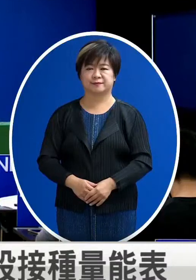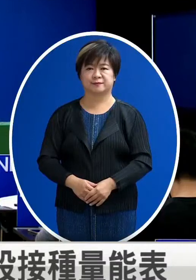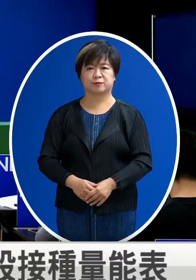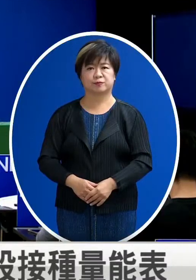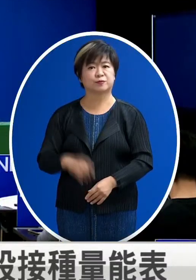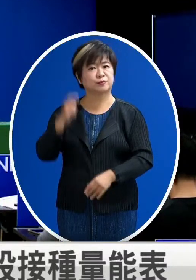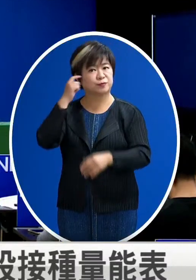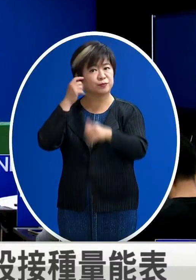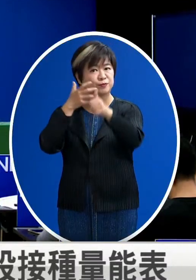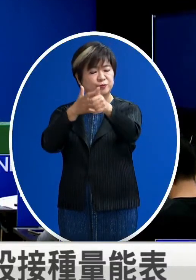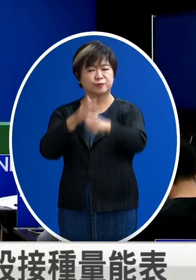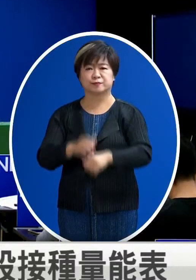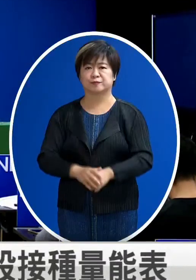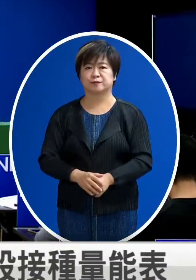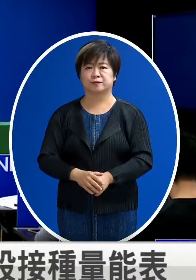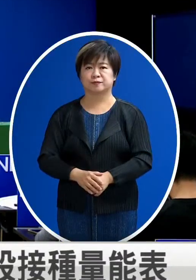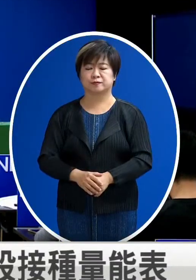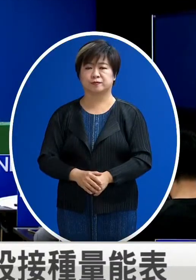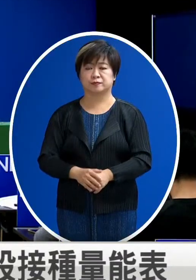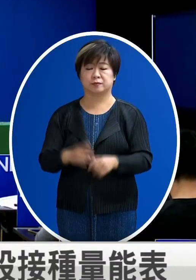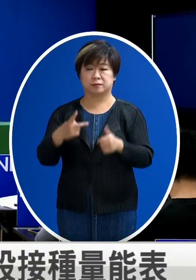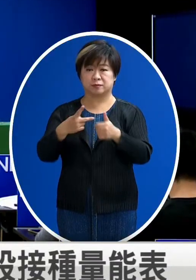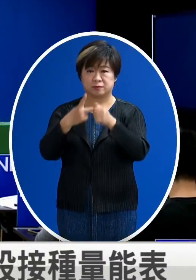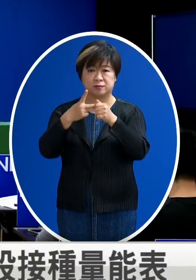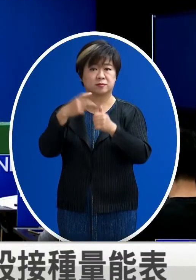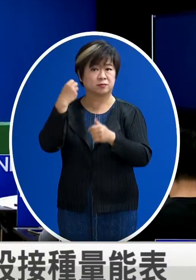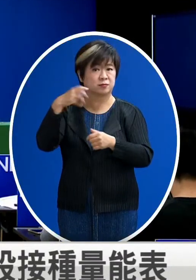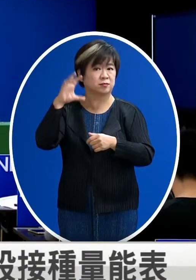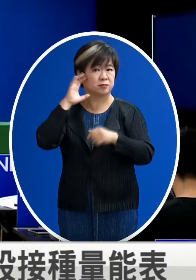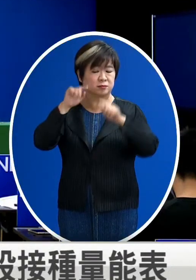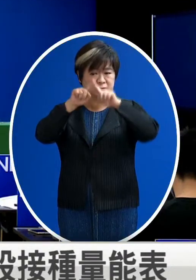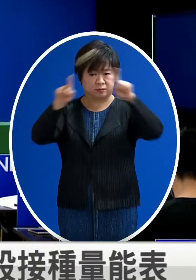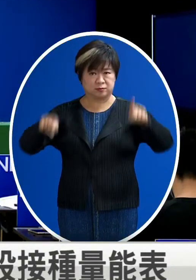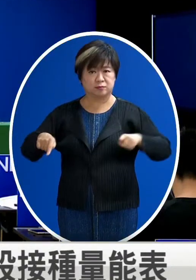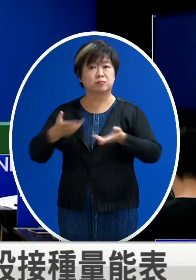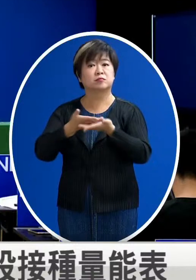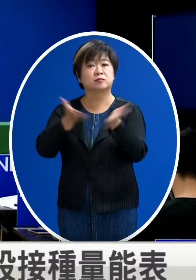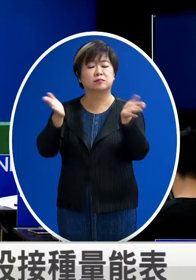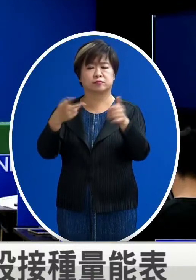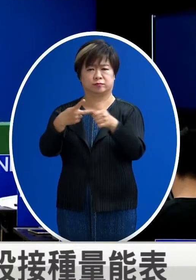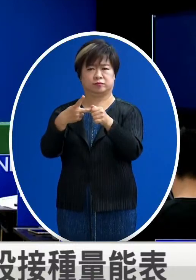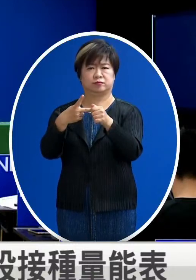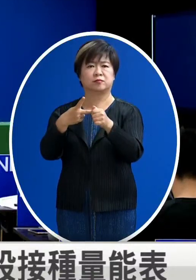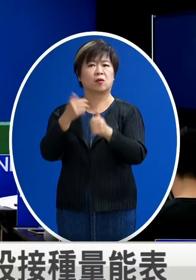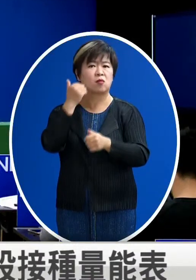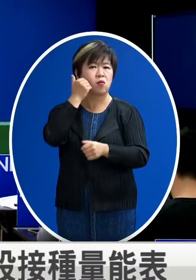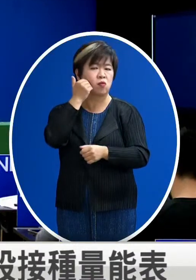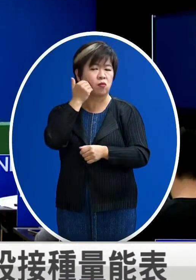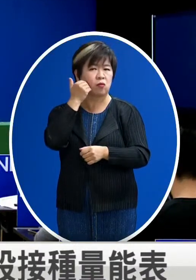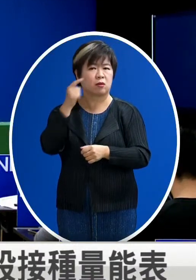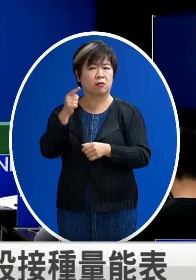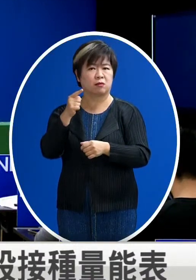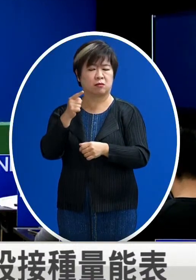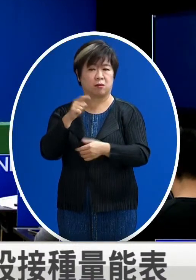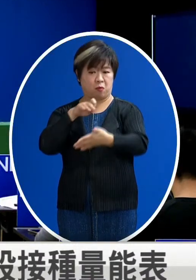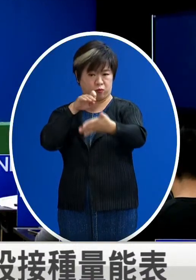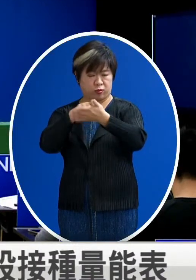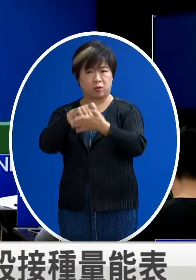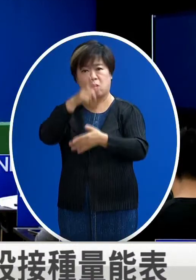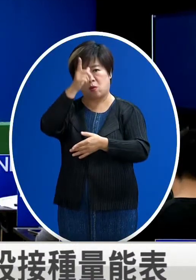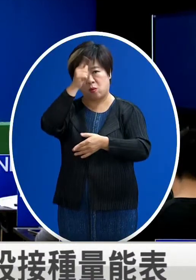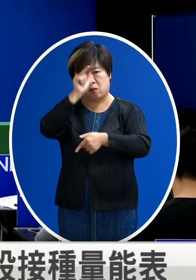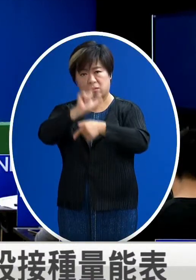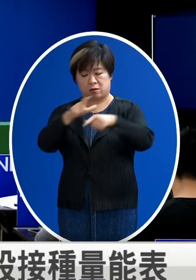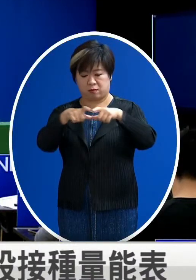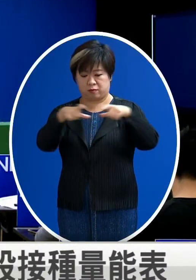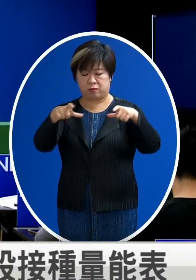副总好，想要请教一下有关第二篇新闻稿，是想问一下说，如果已经有登入黄卡